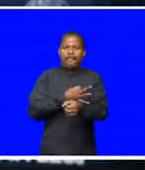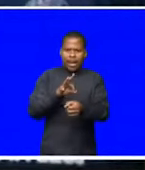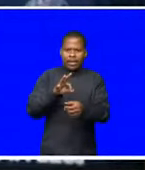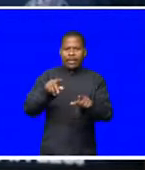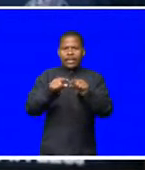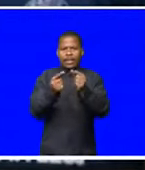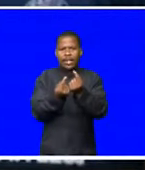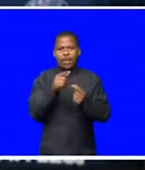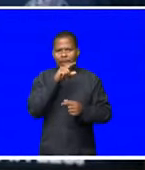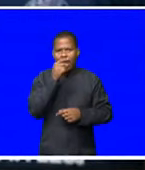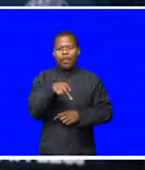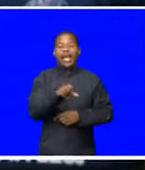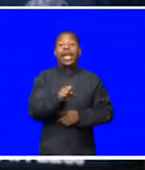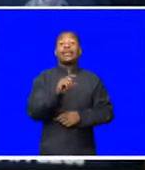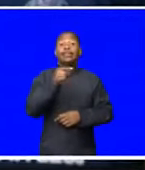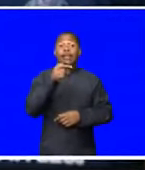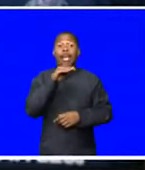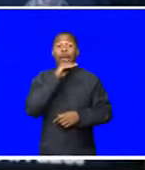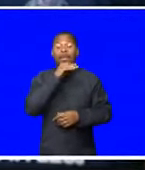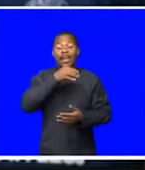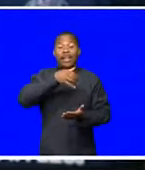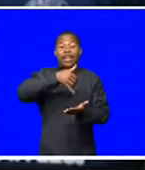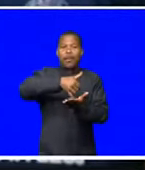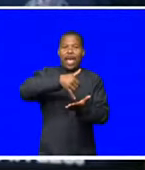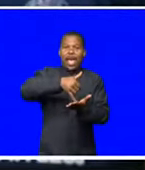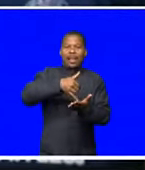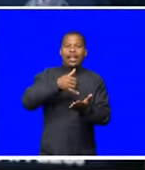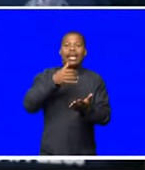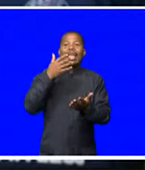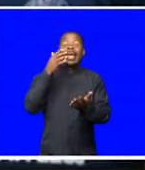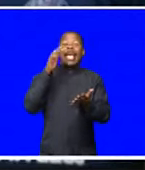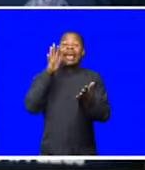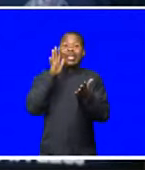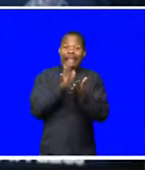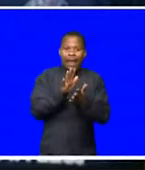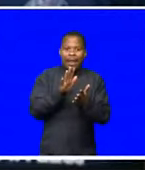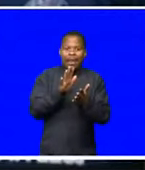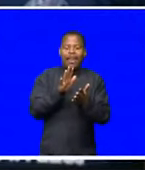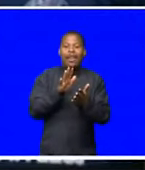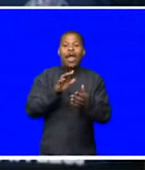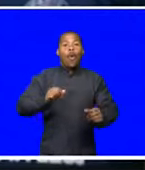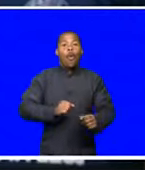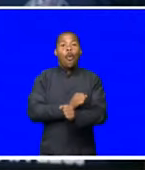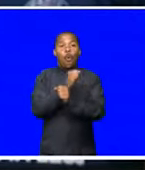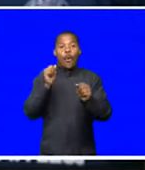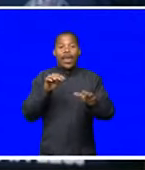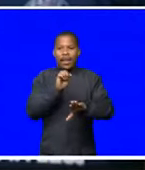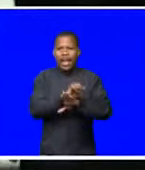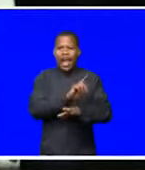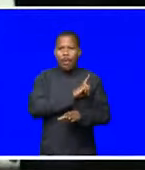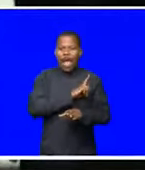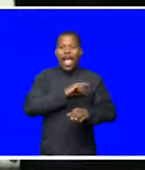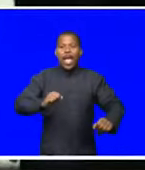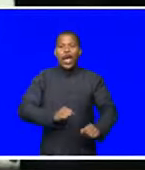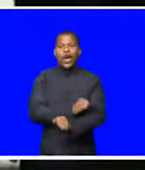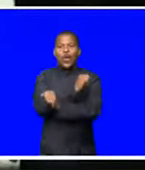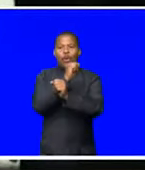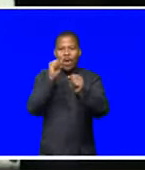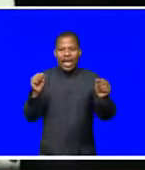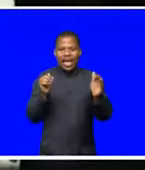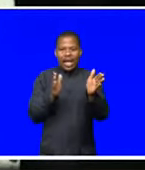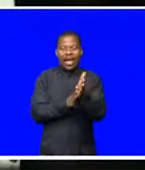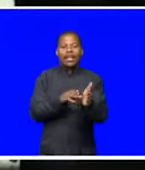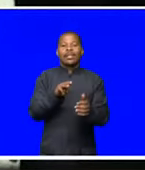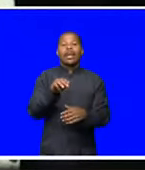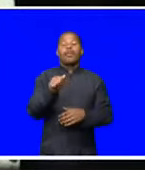Saint-Germain selisemathubeni lamahle ukuthi lingaphakamisa indzebe elishumi eliga angemuva ukuthi lishaye iMarseille labacuzelana